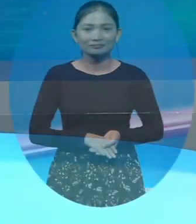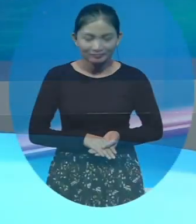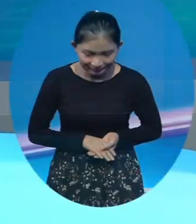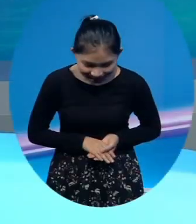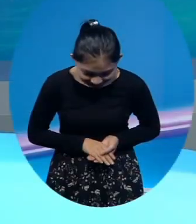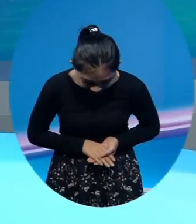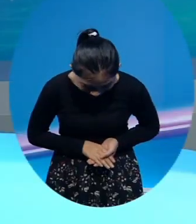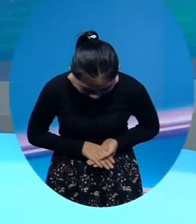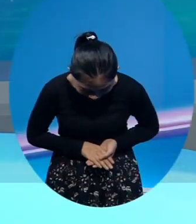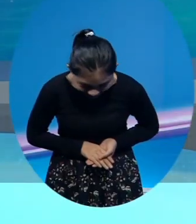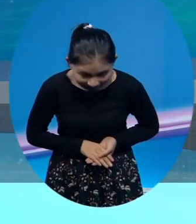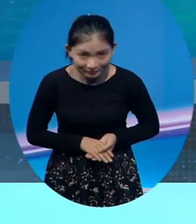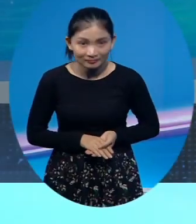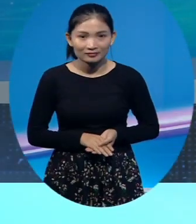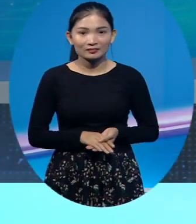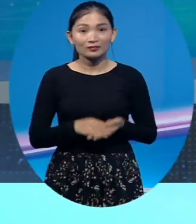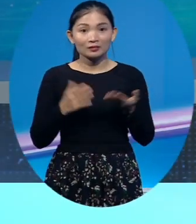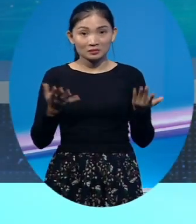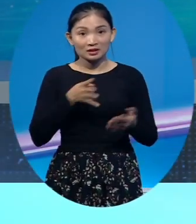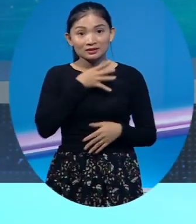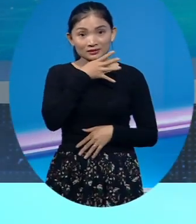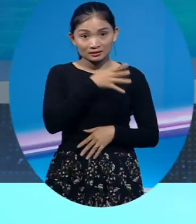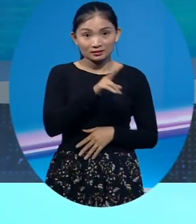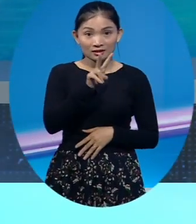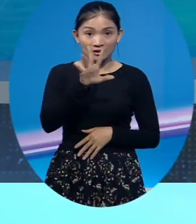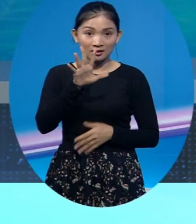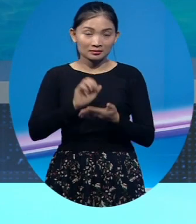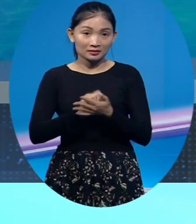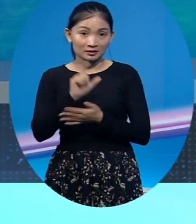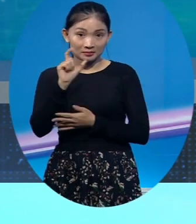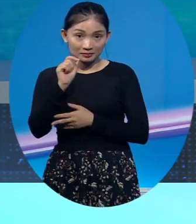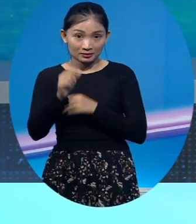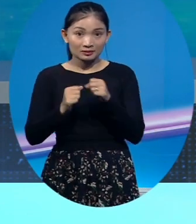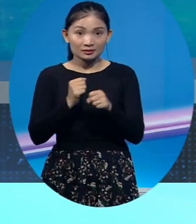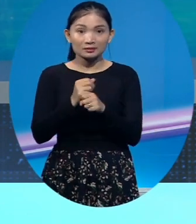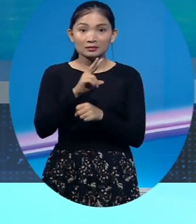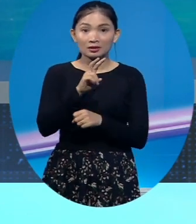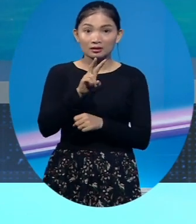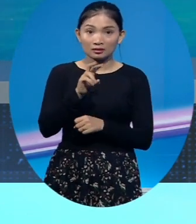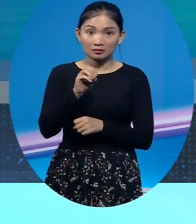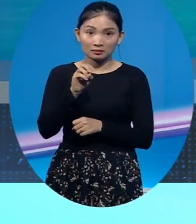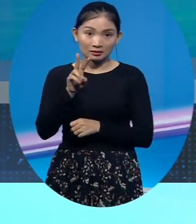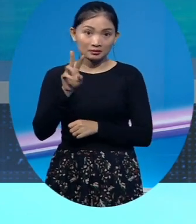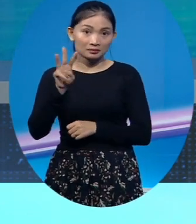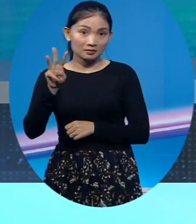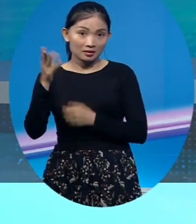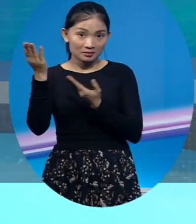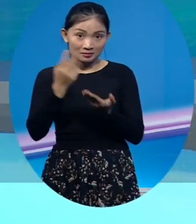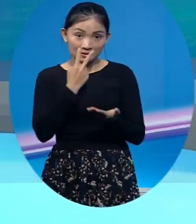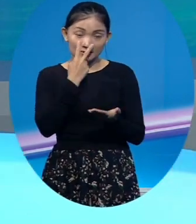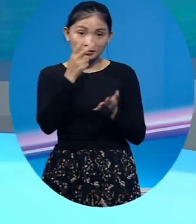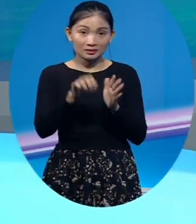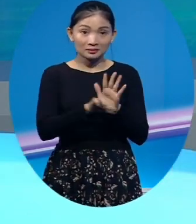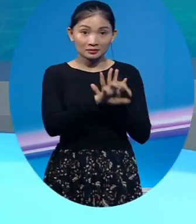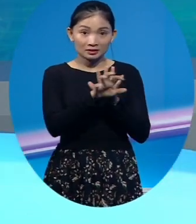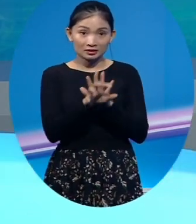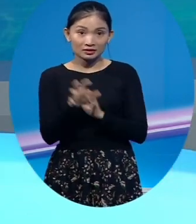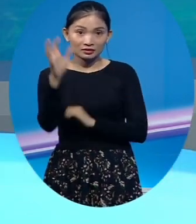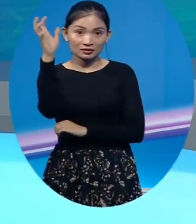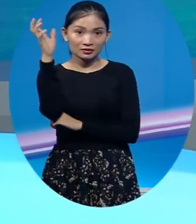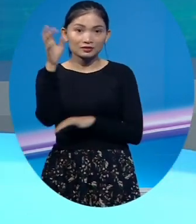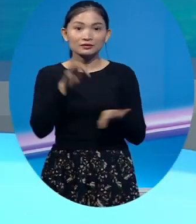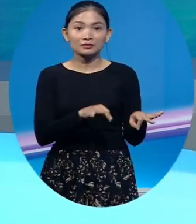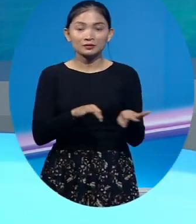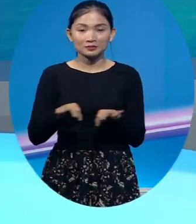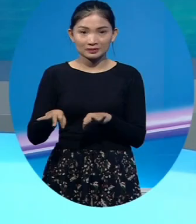Kính chào quý vị. Hôm nay thứ Tư ngày 25 tháng 10 năm 2023, mời quý vị theo dõi bản tin buổi trưa của Đài Truyền hình Thành phố Hồ Chí Minh. Phần đầu bản tin